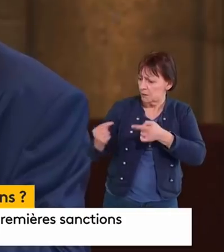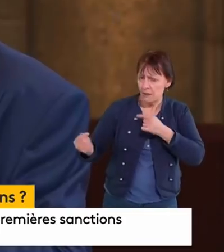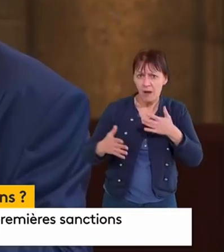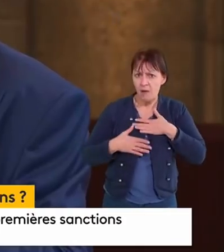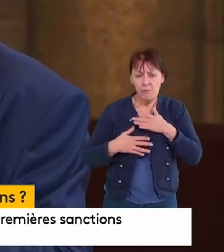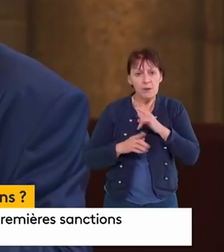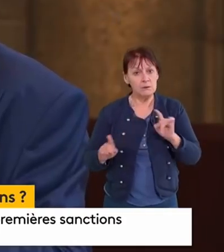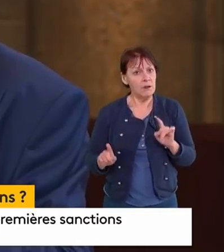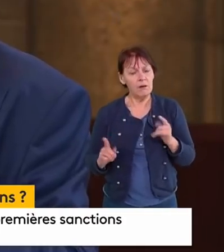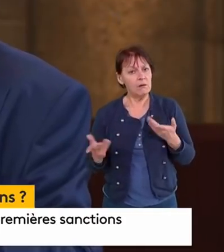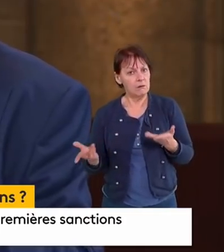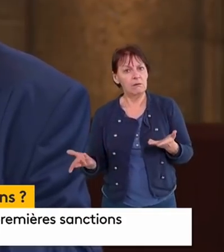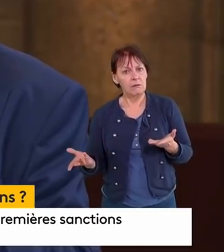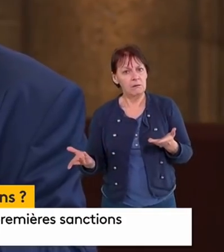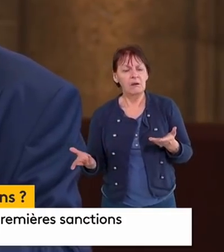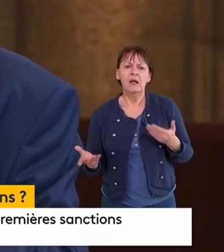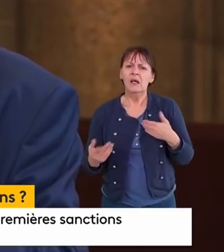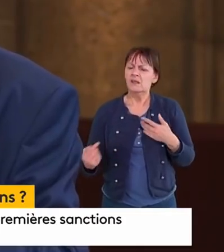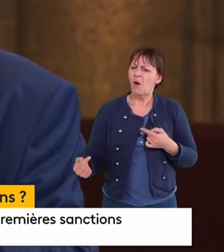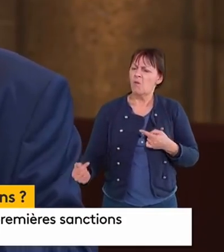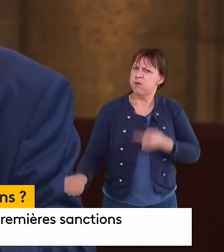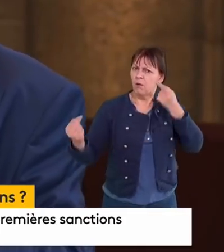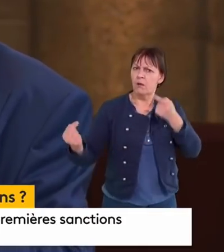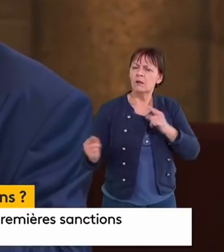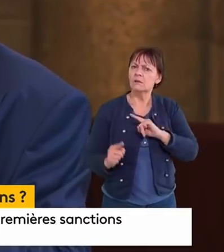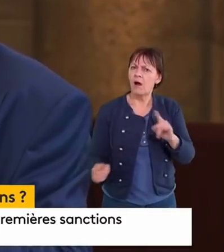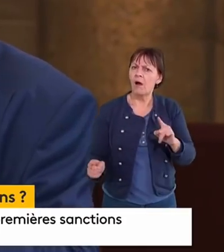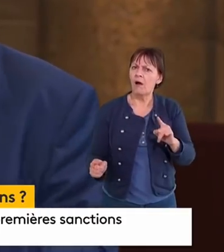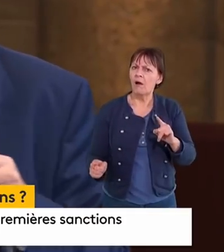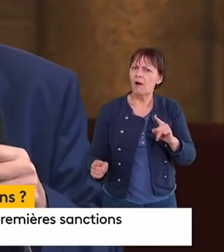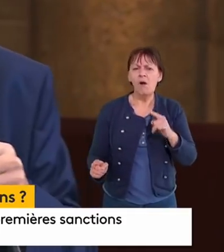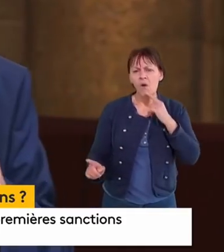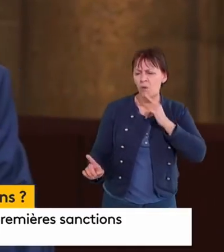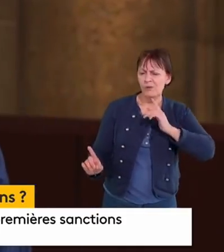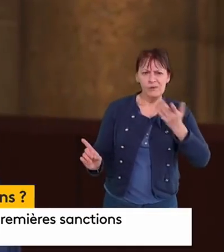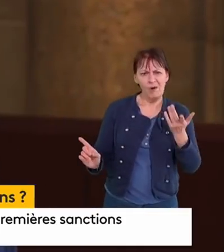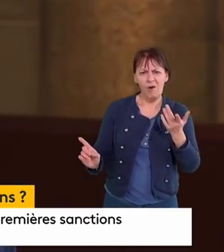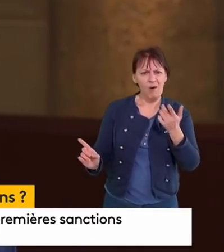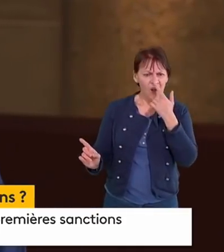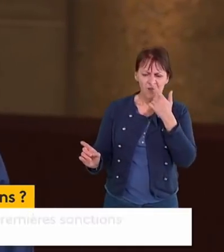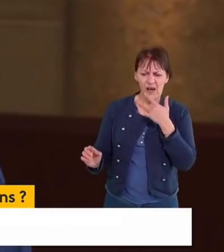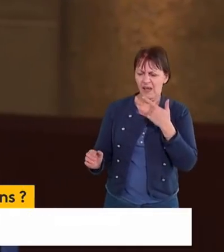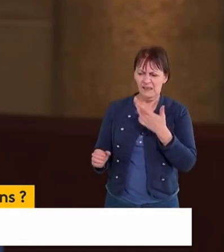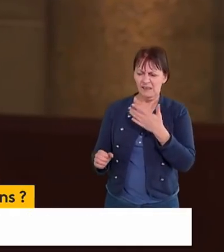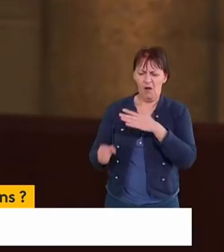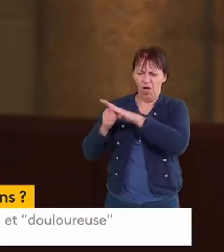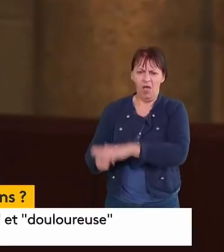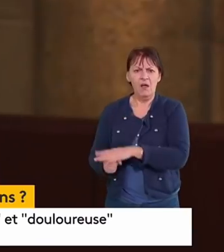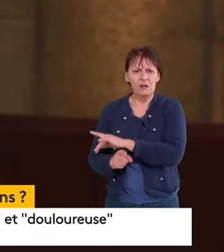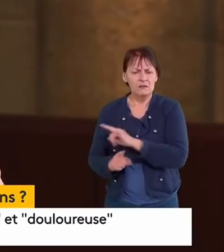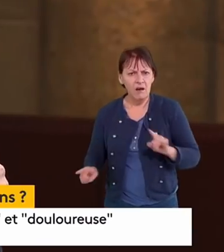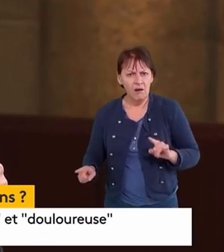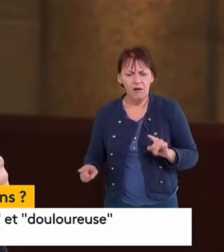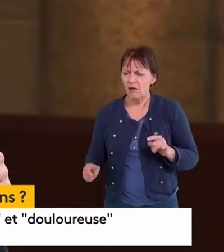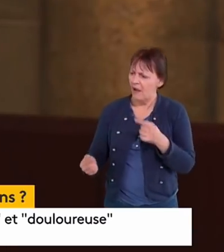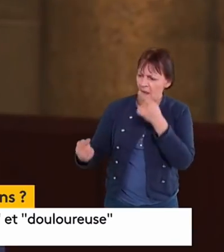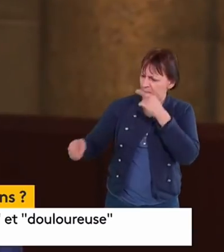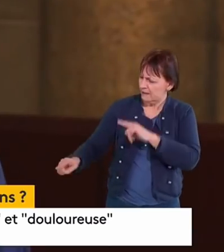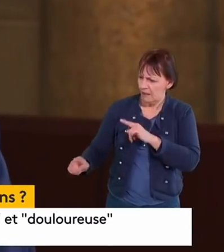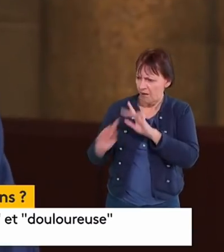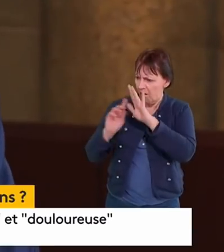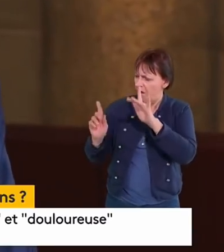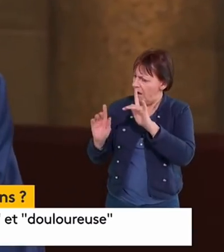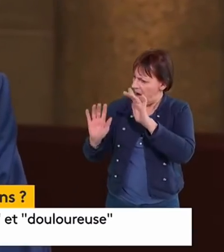même. C'est pas, faut pas se disputer, faut pas se taper en dessous de la ceinture, faut être respectueux du débat, faut accepter qu'on n'est pas d'accord et faut construire